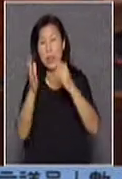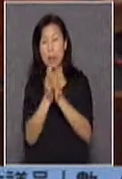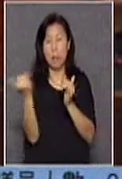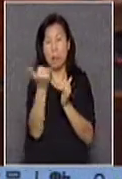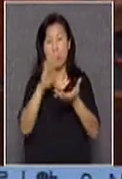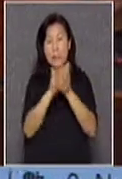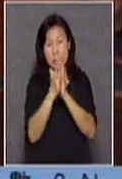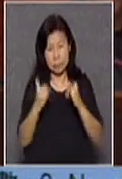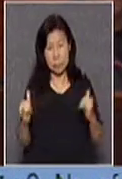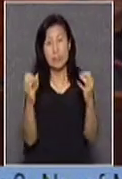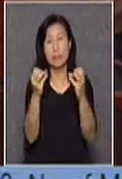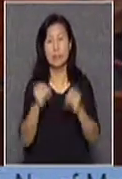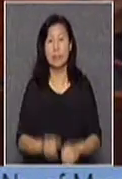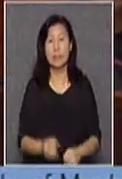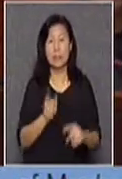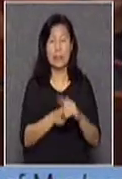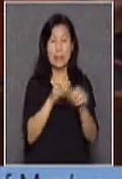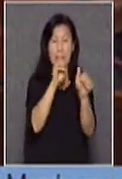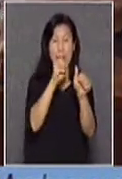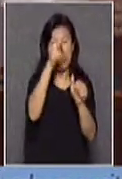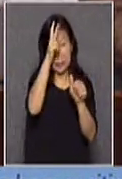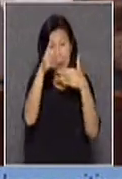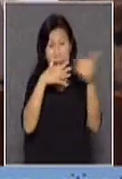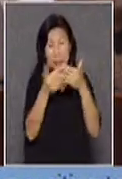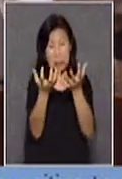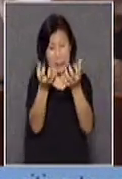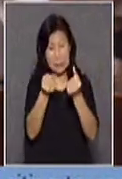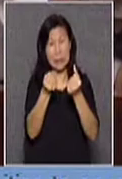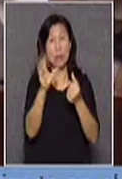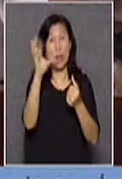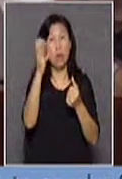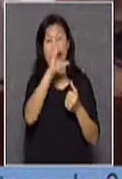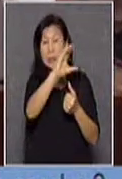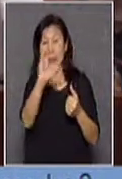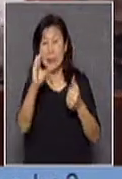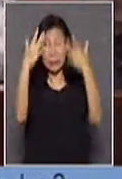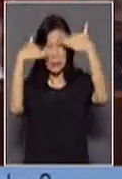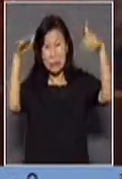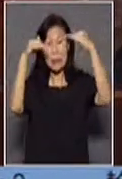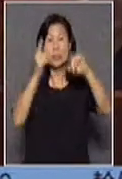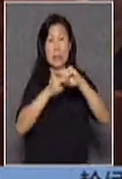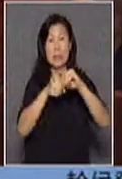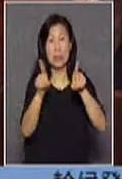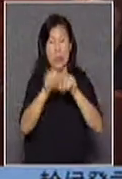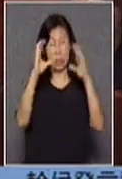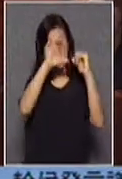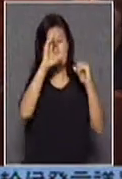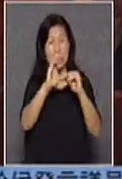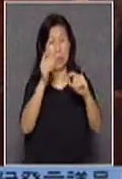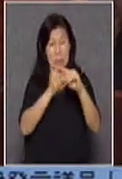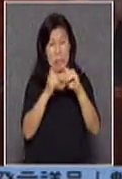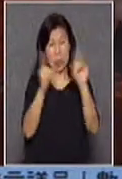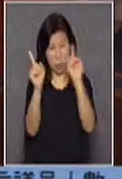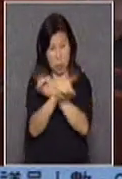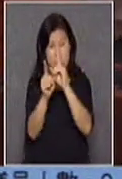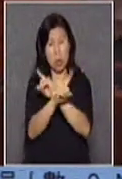好清楚知道咧，即係你要說服民政局接受黃惠德堂成為呢一個嘅長洲嘅原居民嘅代表